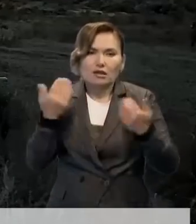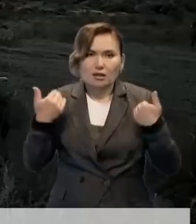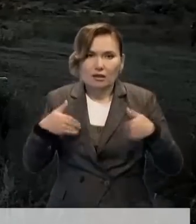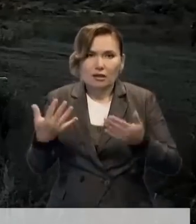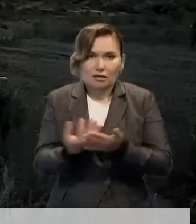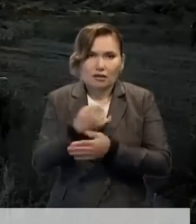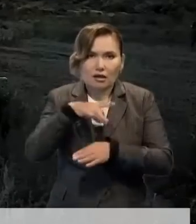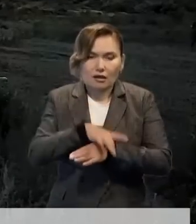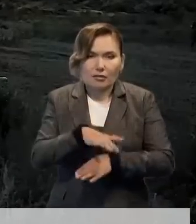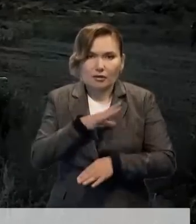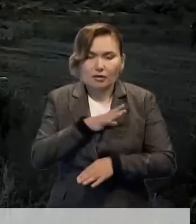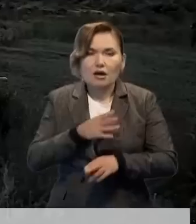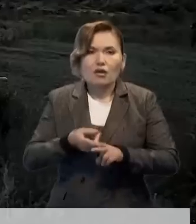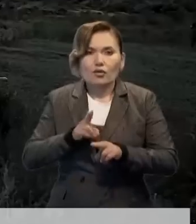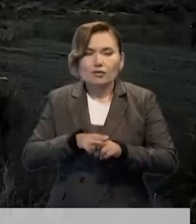Дәл қазір